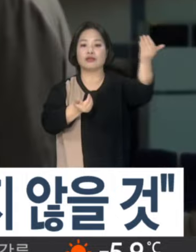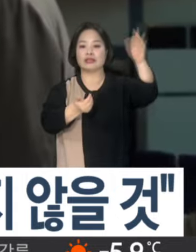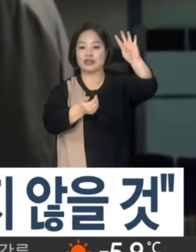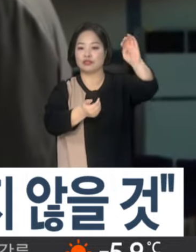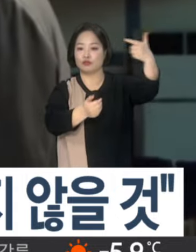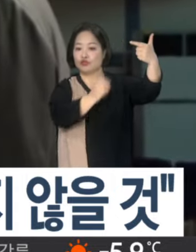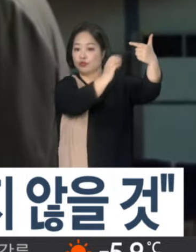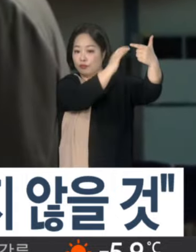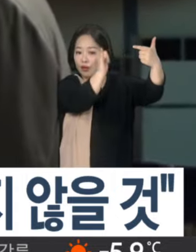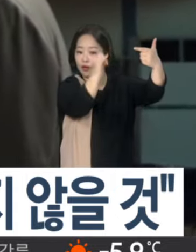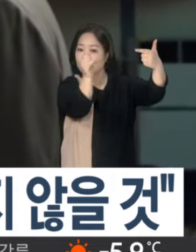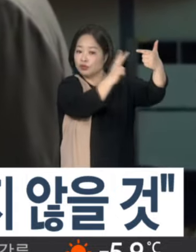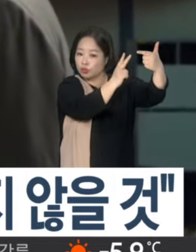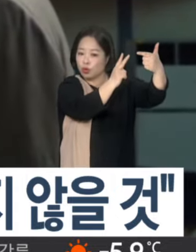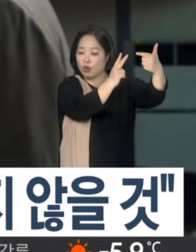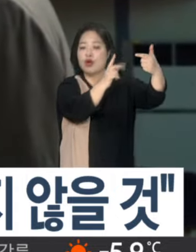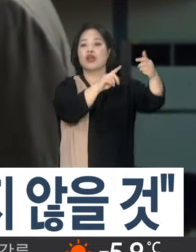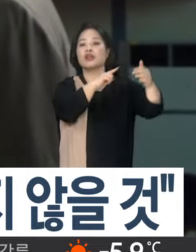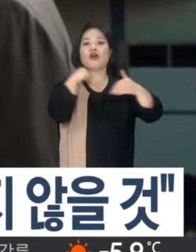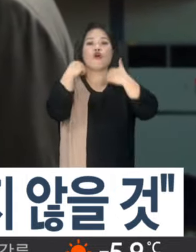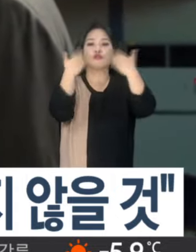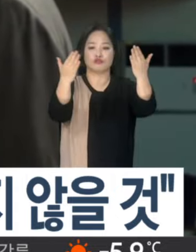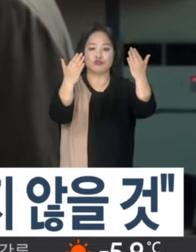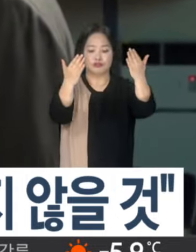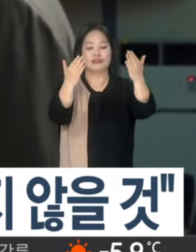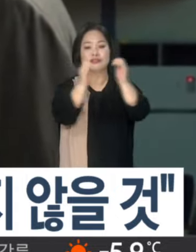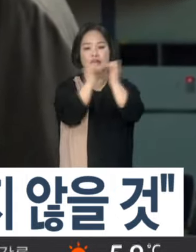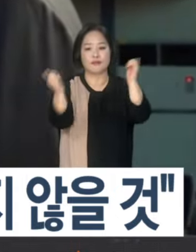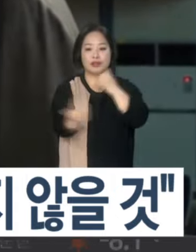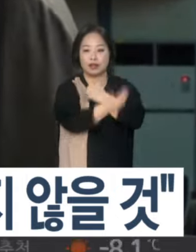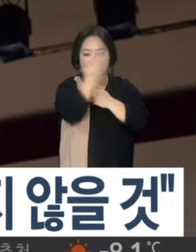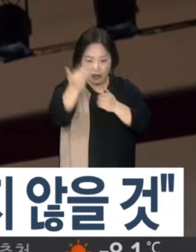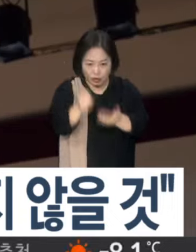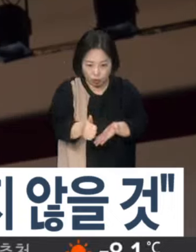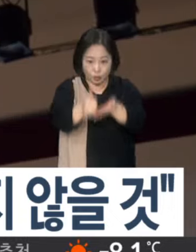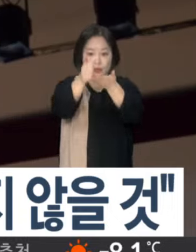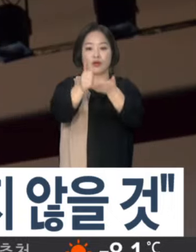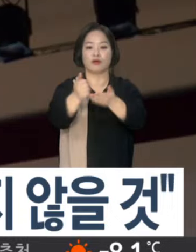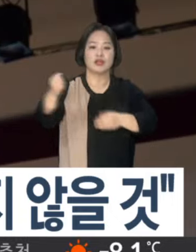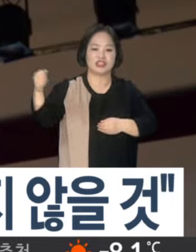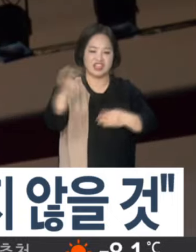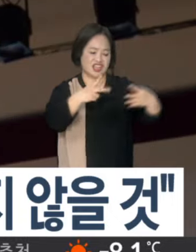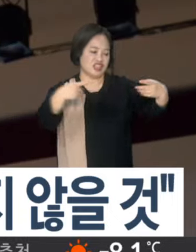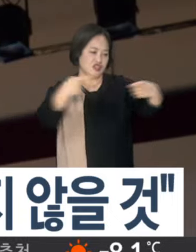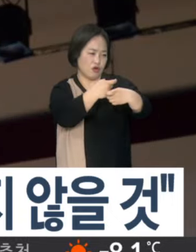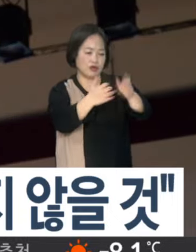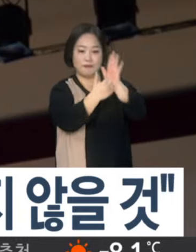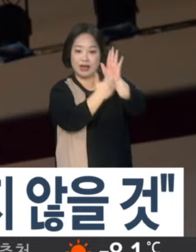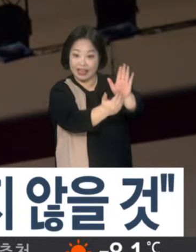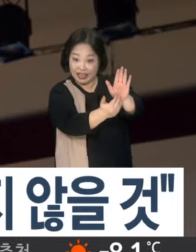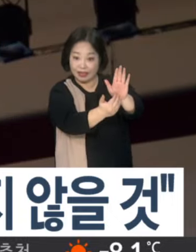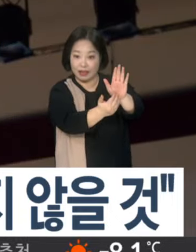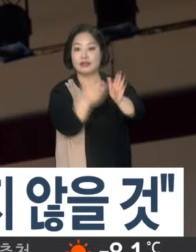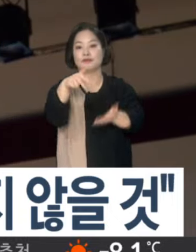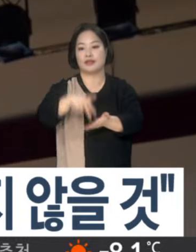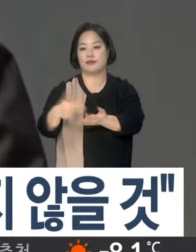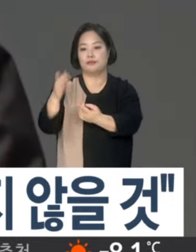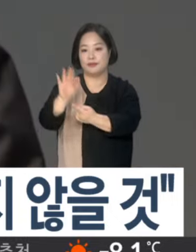46용사와 모든 해양수호 영웅들의 고귀한 희생에 존경을 표한다며 적 도발을 막겠다는 포부를